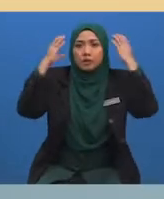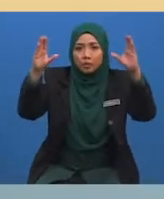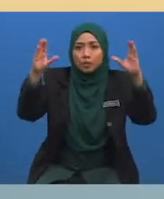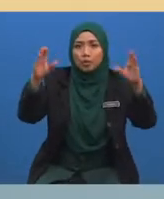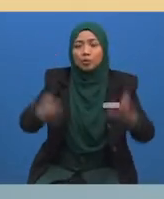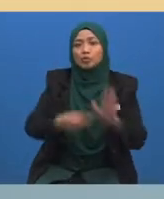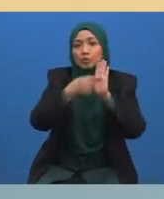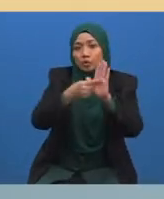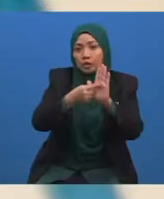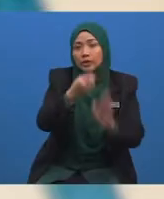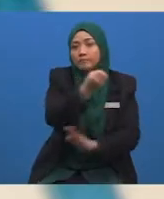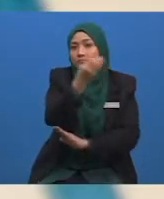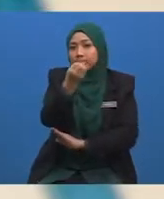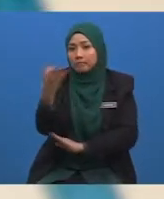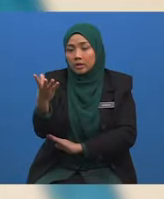beberapa soalan.